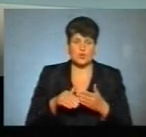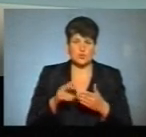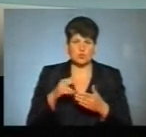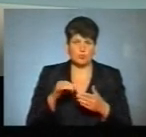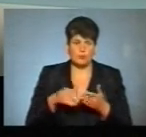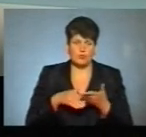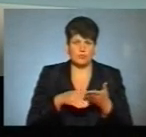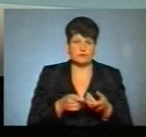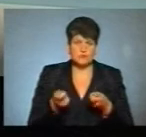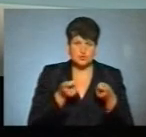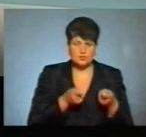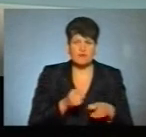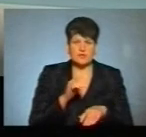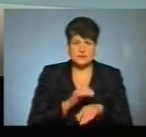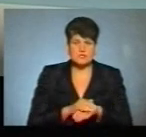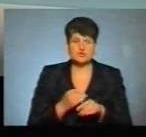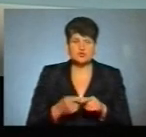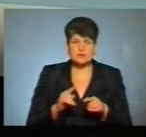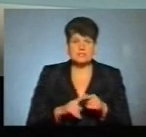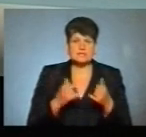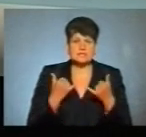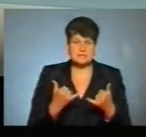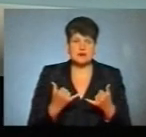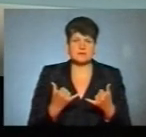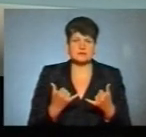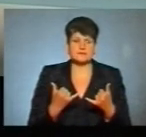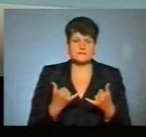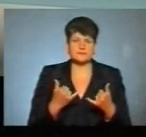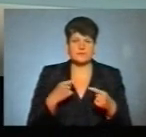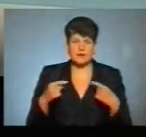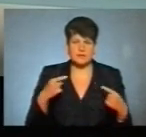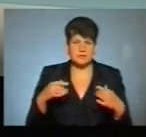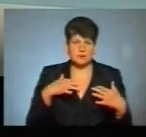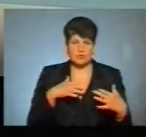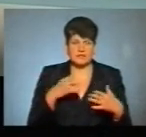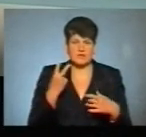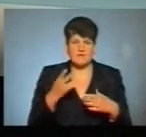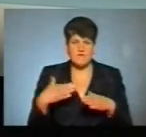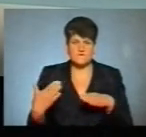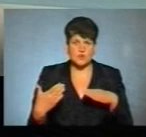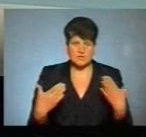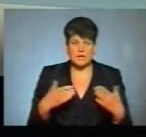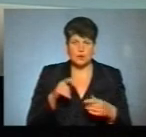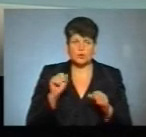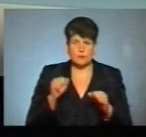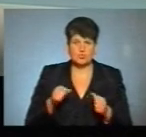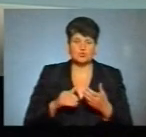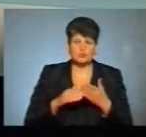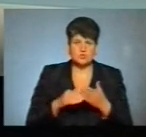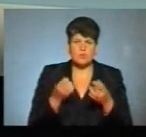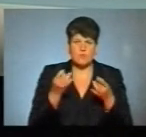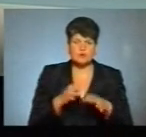Тобто, фактично, зараз такі дійсно в різні бої на два фронти, і люди можуть долучитися,